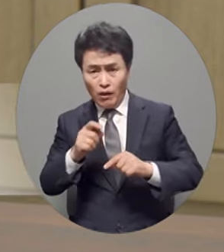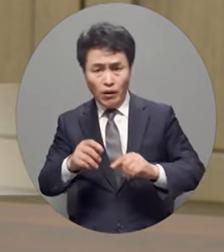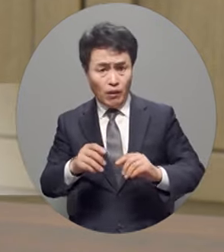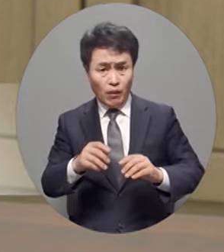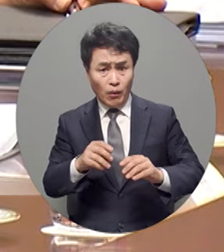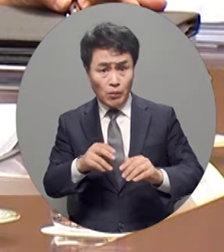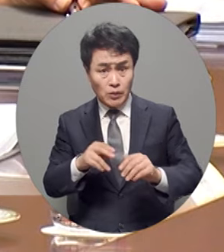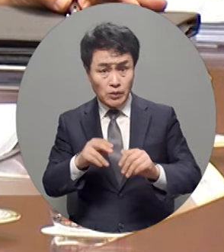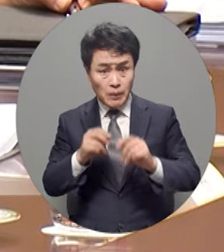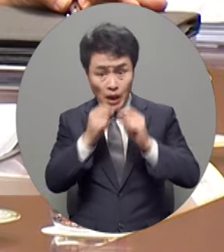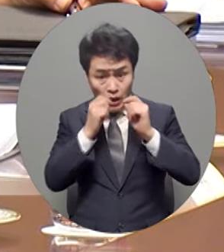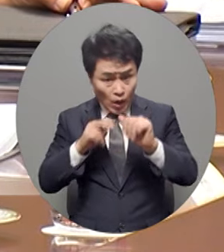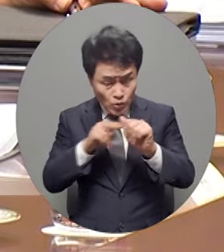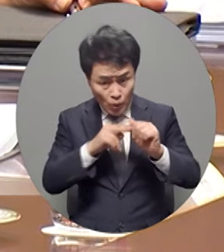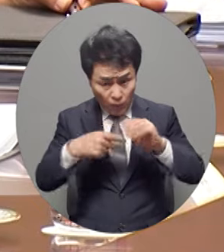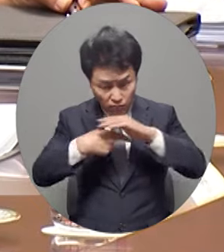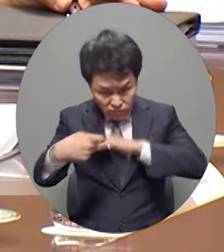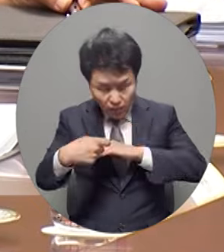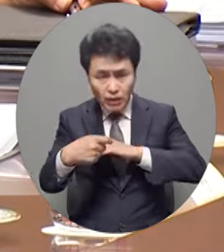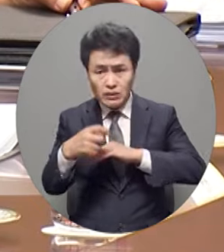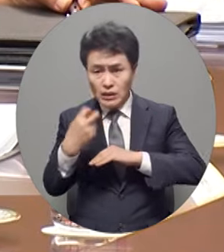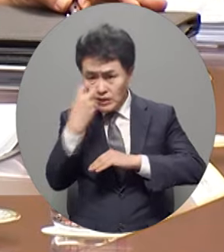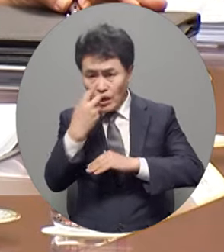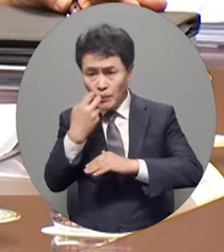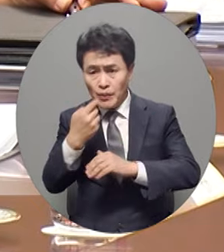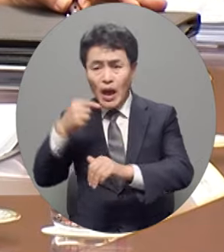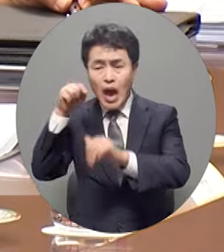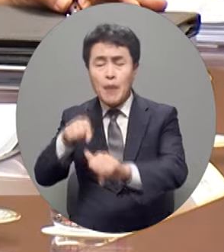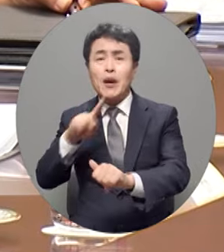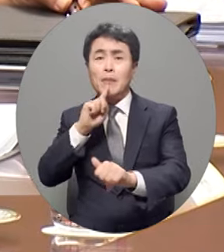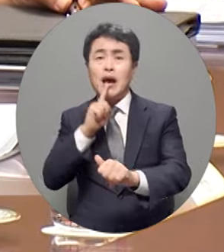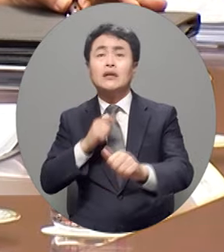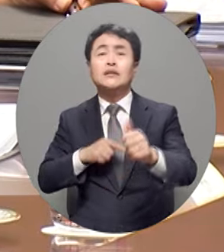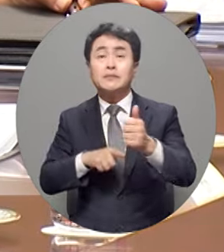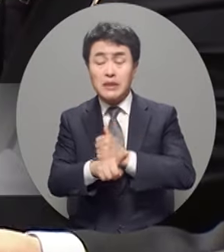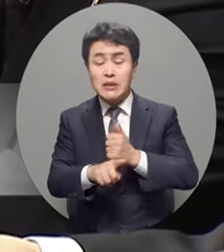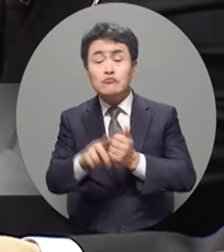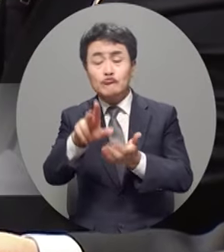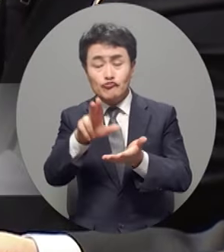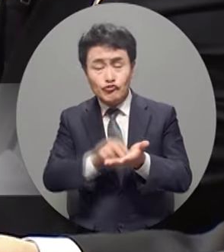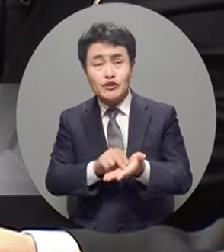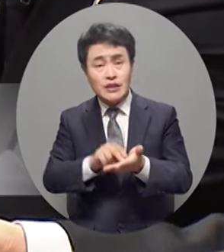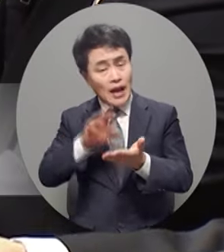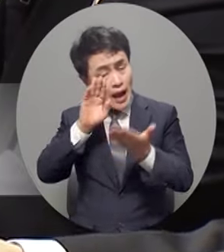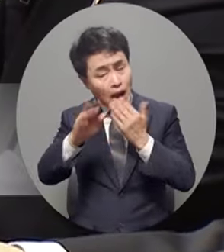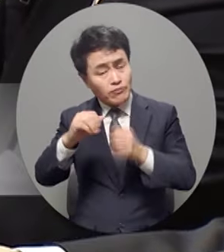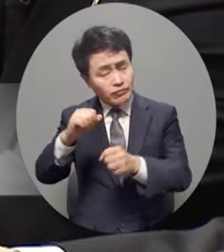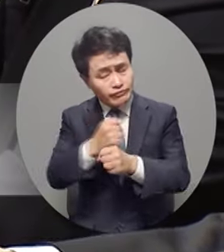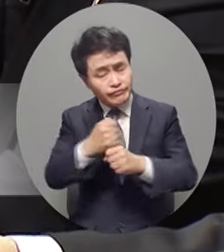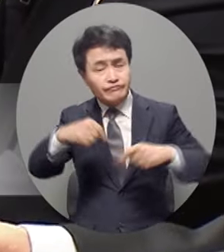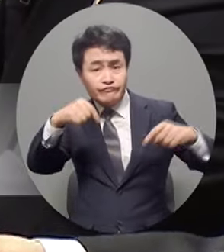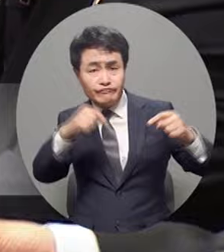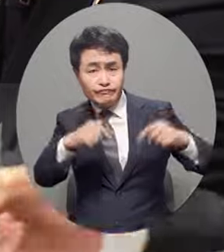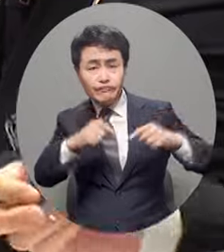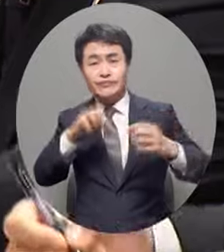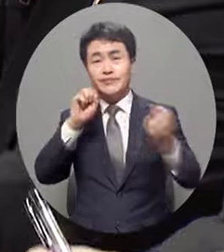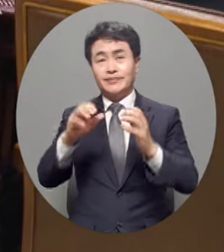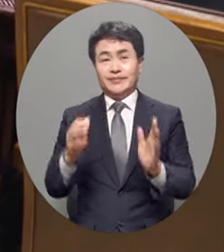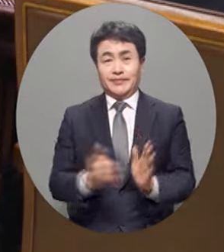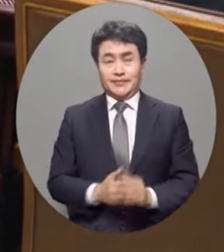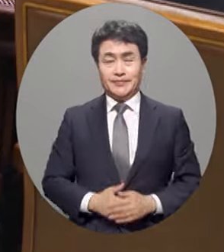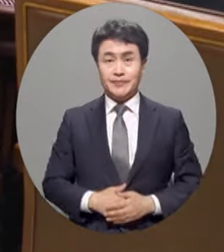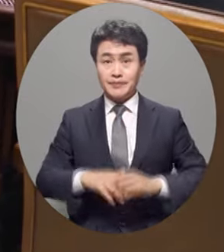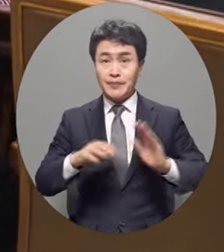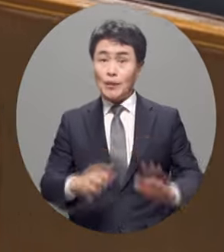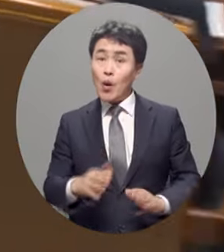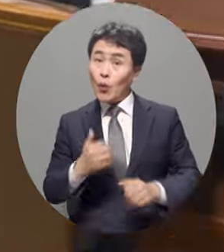요구였다 한일 정부는이 문제에 대해 잘 협력해 왔고 앞으로도 긴밀이 소통할 예정이라 답했다고 전했습니다